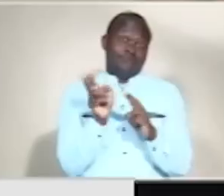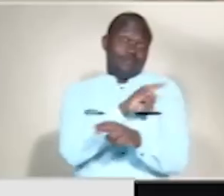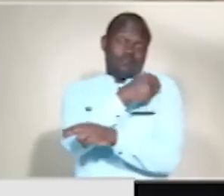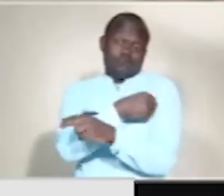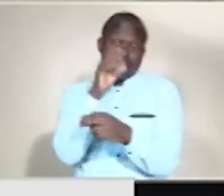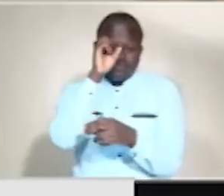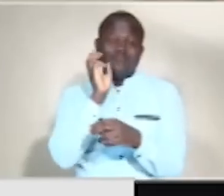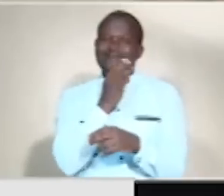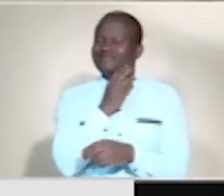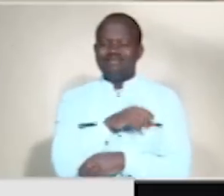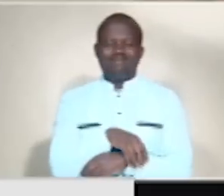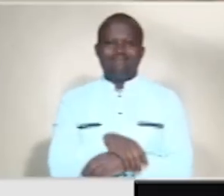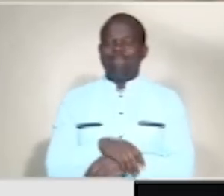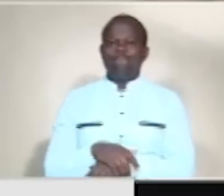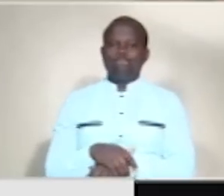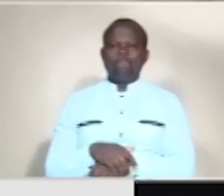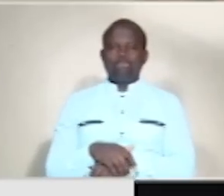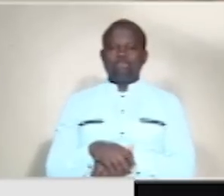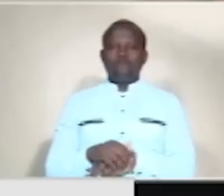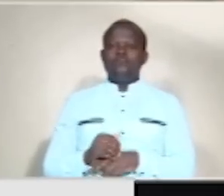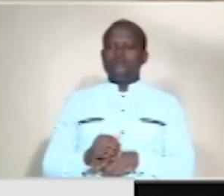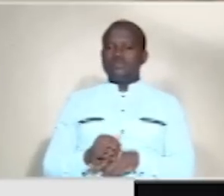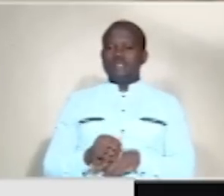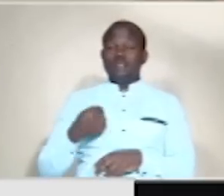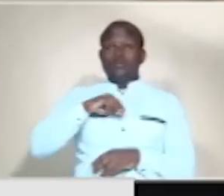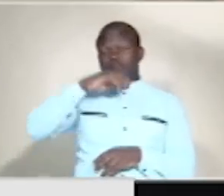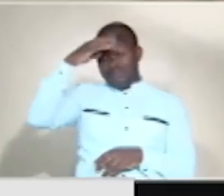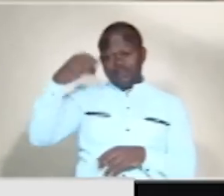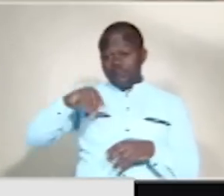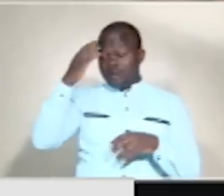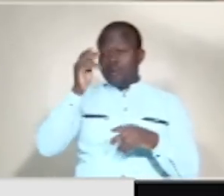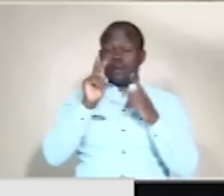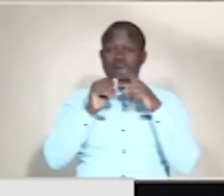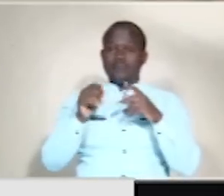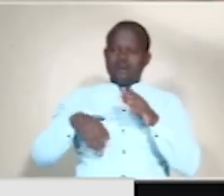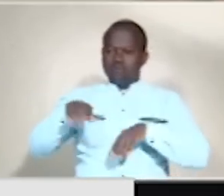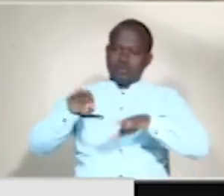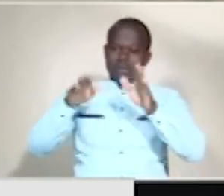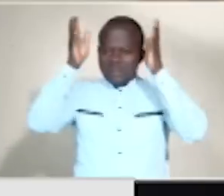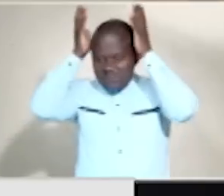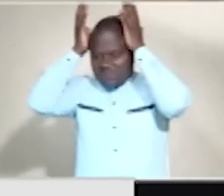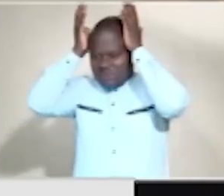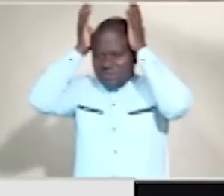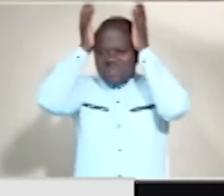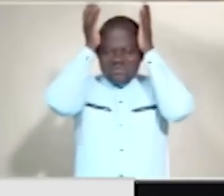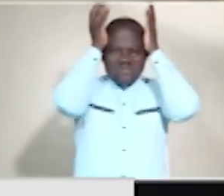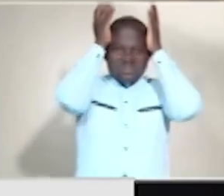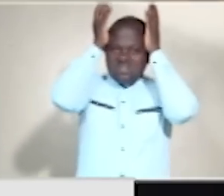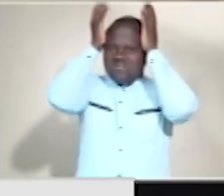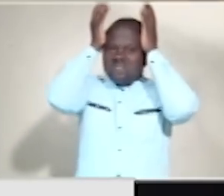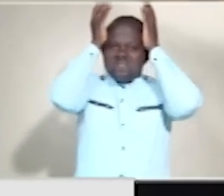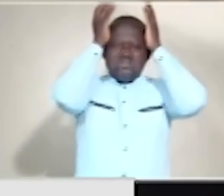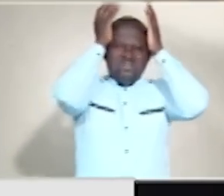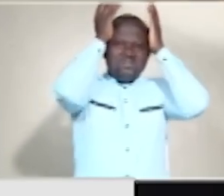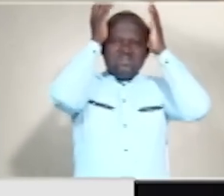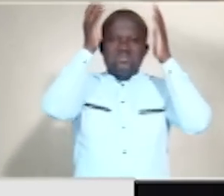amazi ibi biratugora kuko kubona abantu bikorera amajerekani nyine bakayatwara ku mutwe